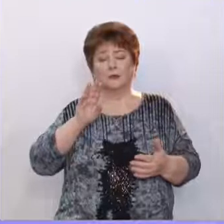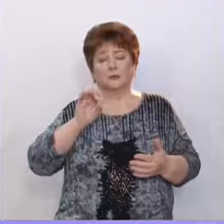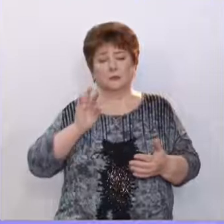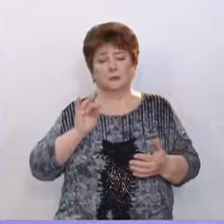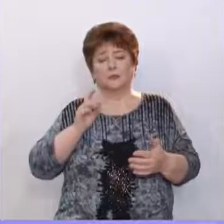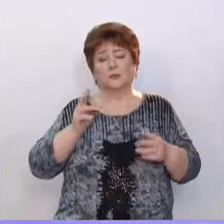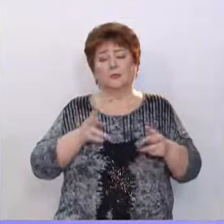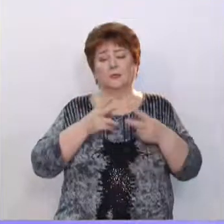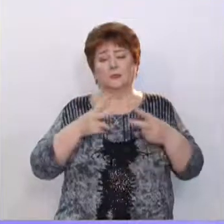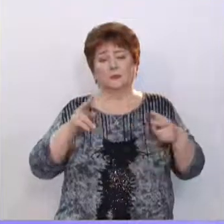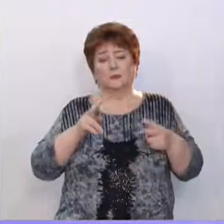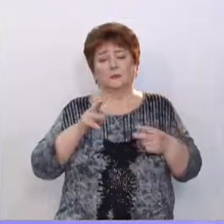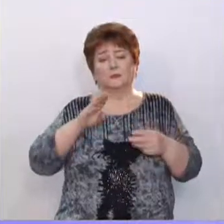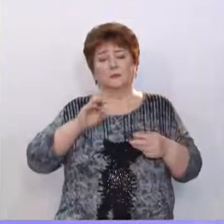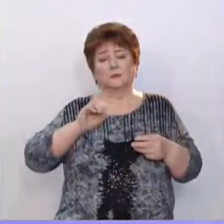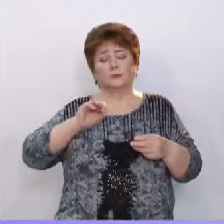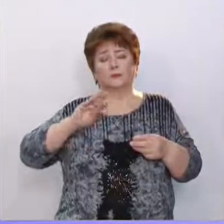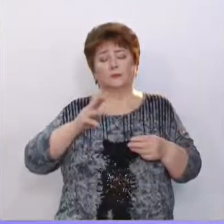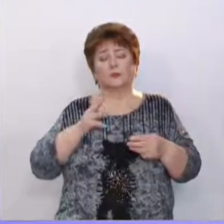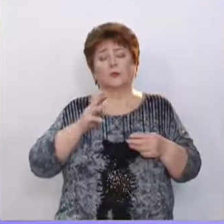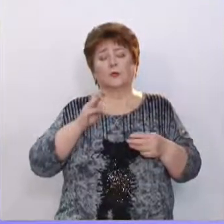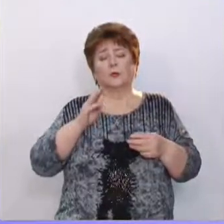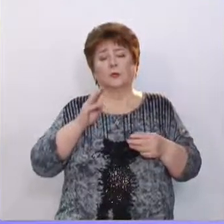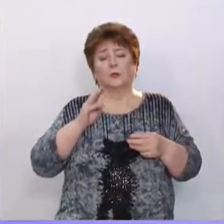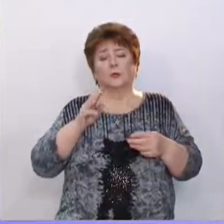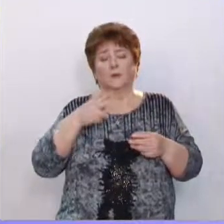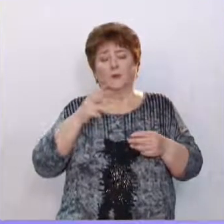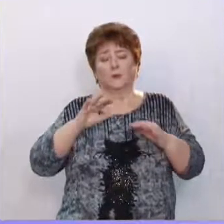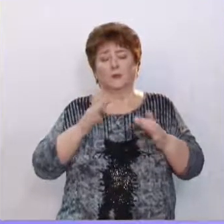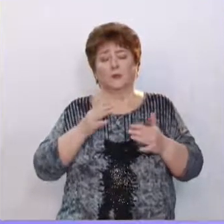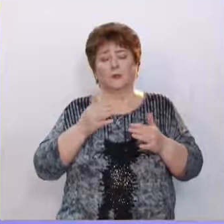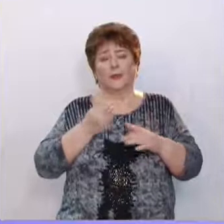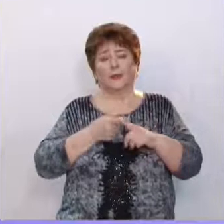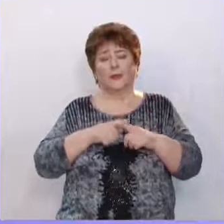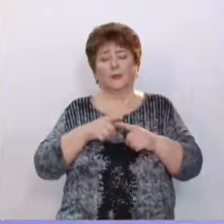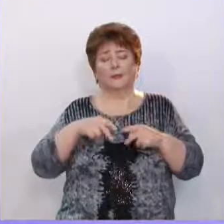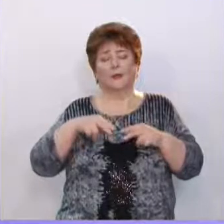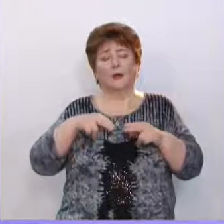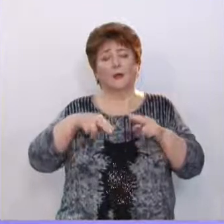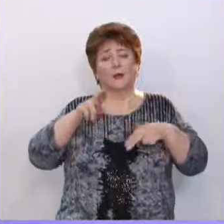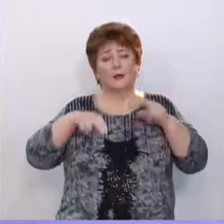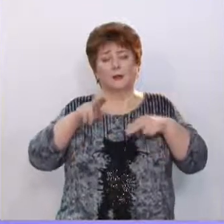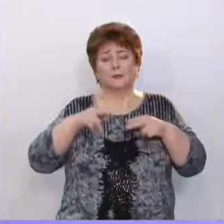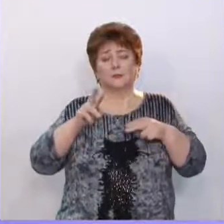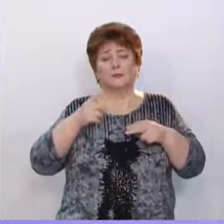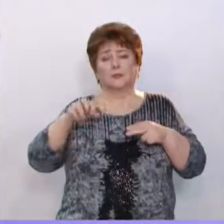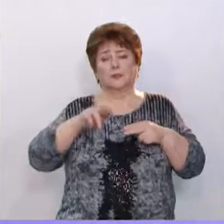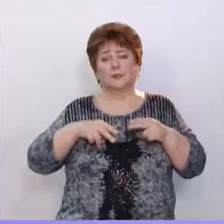тушь. Во втором случае тушь – это устойчивая краска для